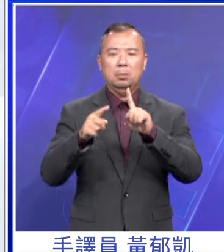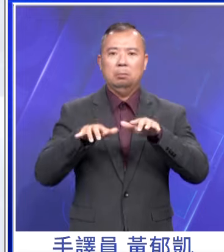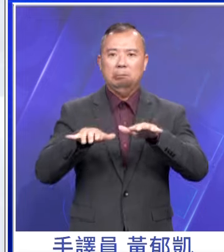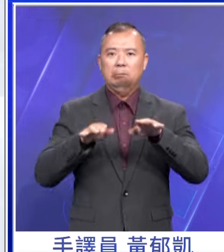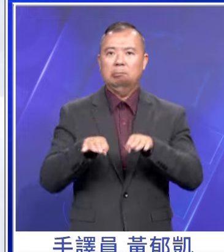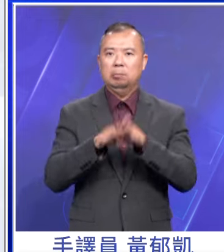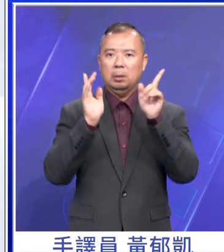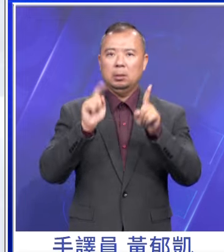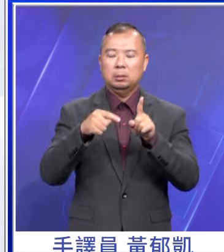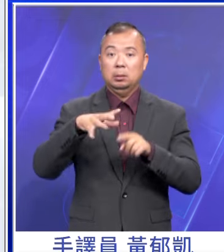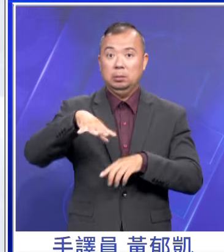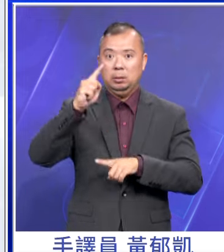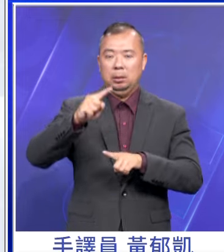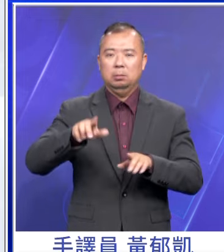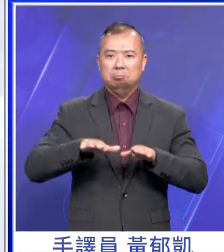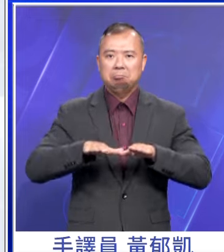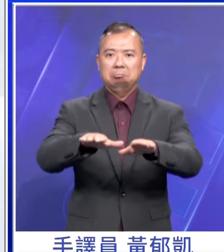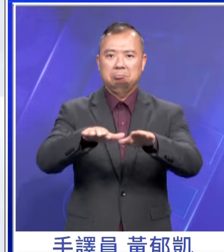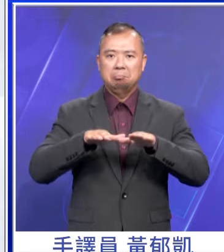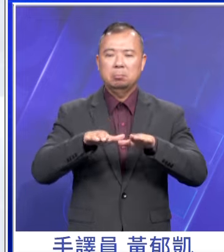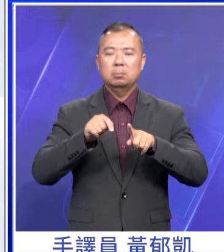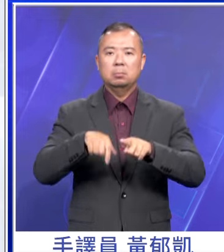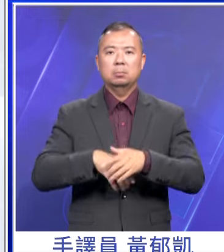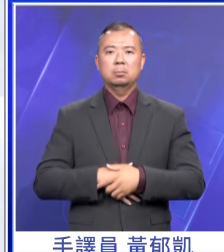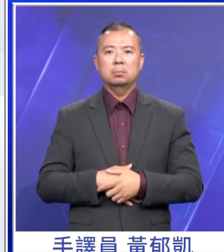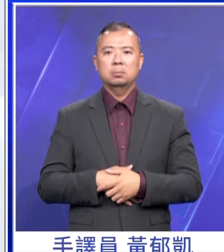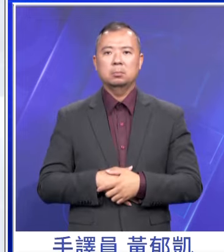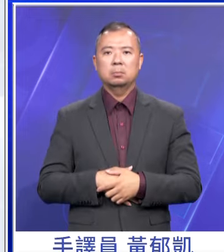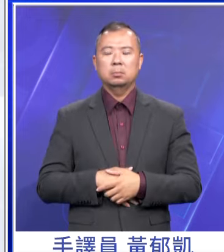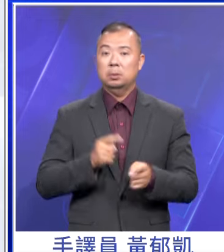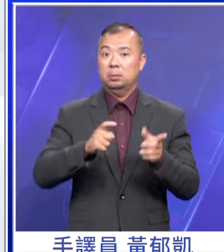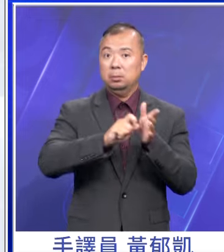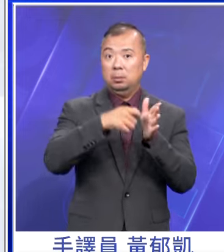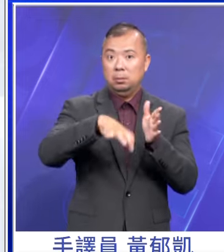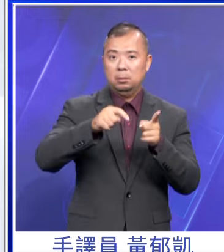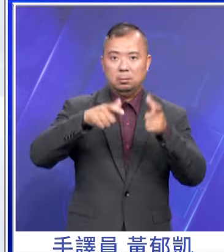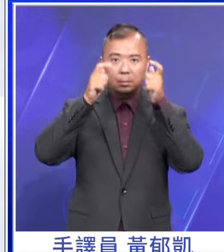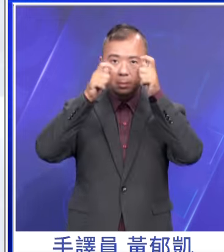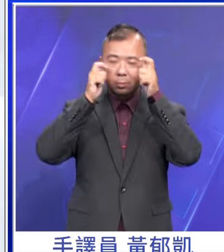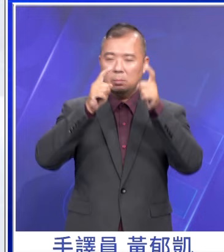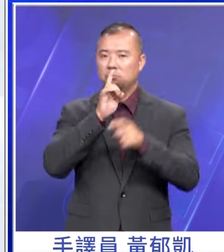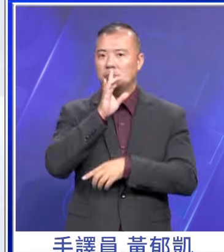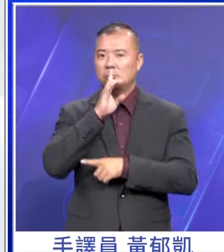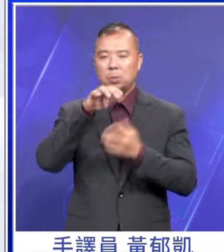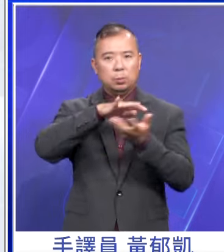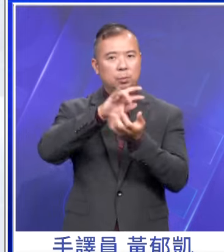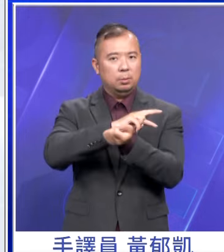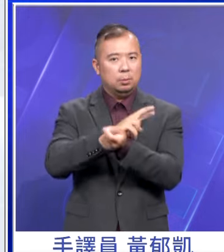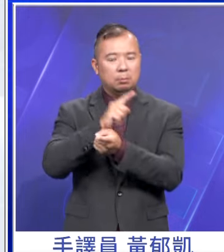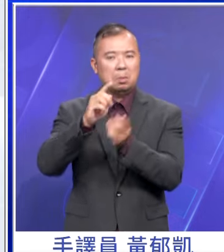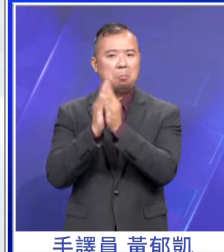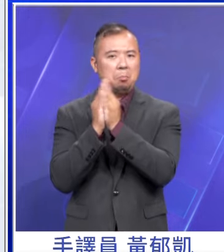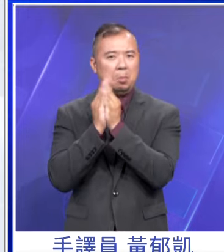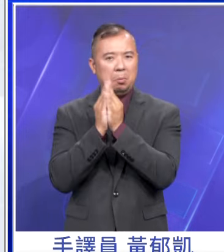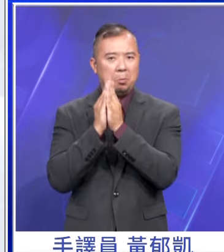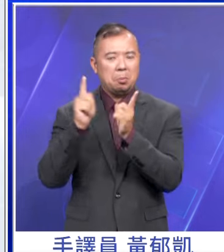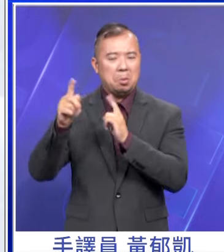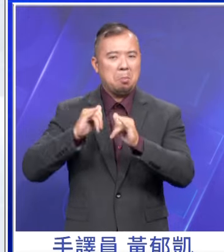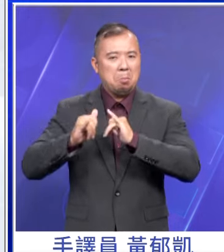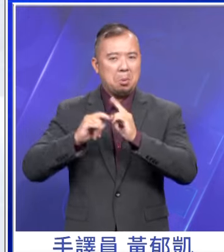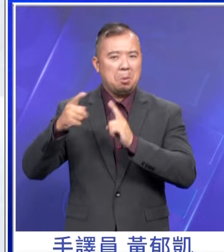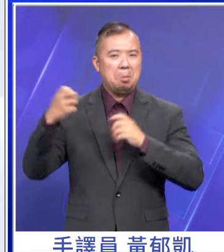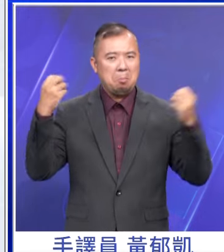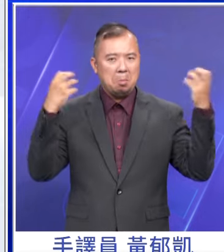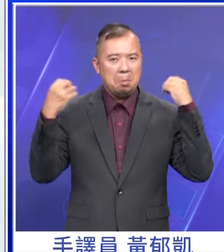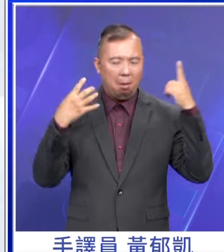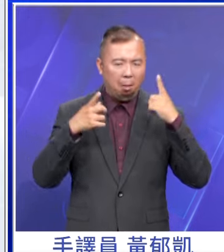先是前后摇晃。其实呢，像是在嘉义、高雄，甚至是台中、云林、桃园，很多民众都反映这个地震感受非